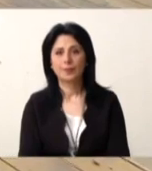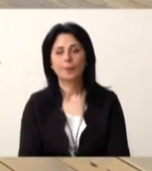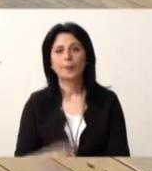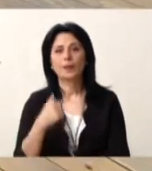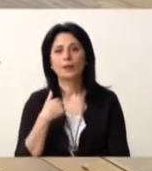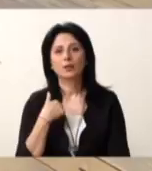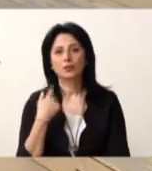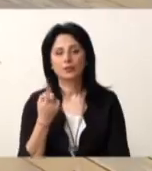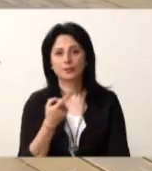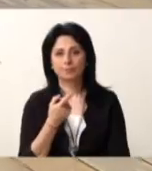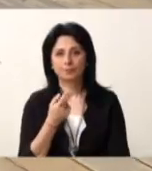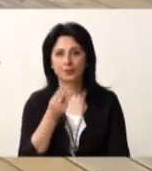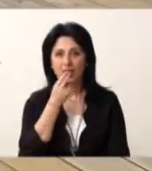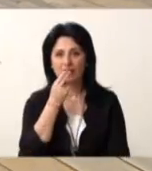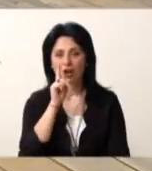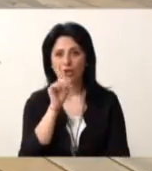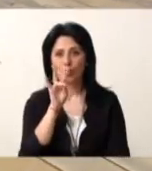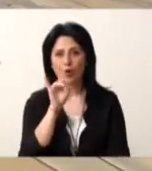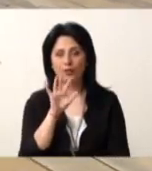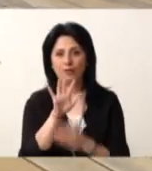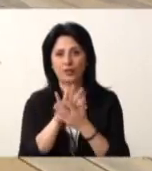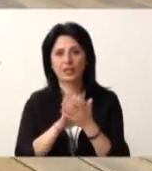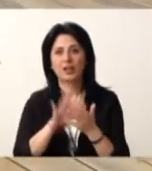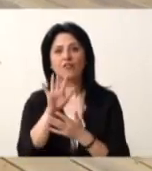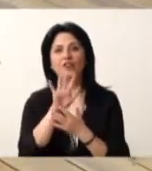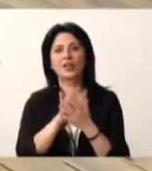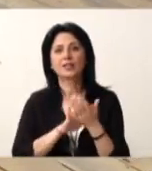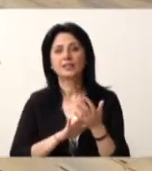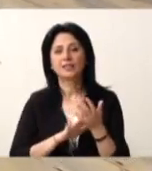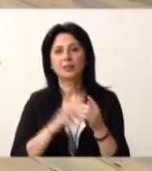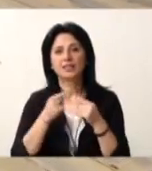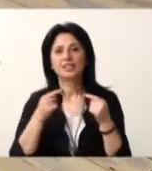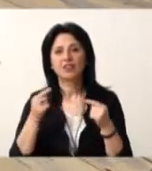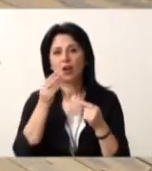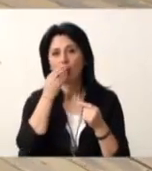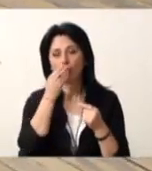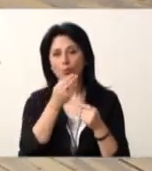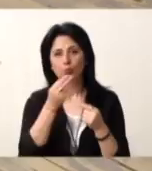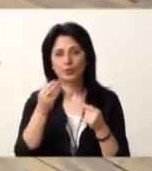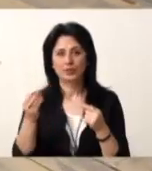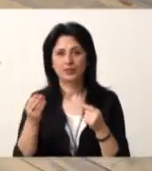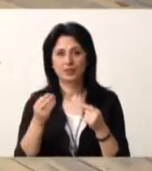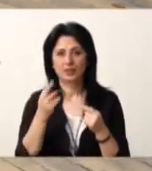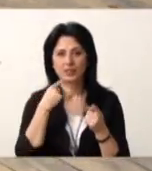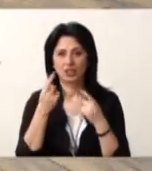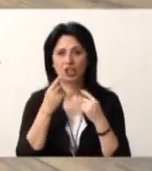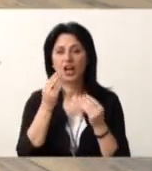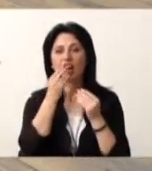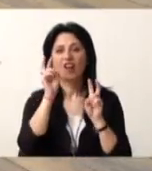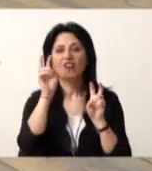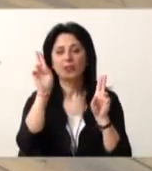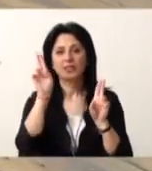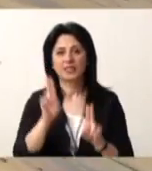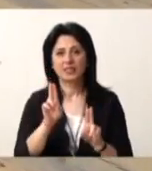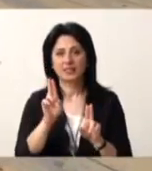ჩვენ კვებიზონიდან ვაგრძელებთ და ვაგრძელებთ სხვადასხვა პროდუქტზე საუბარს კვების